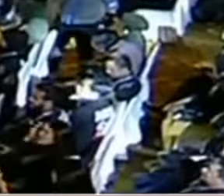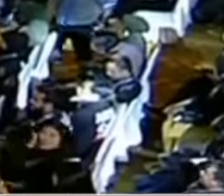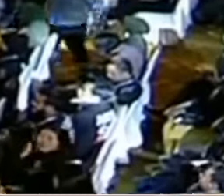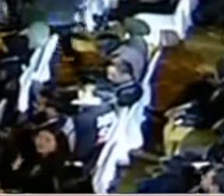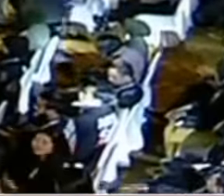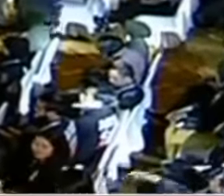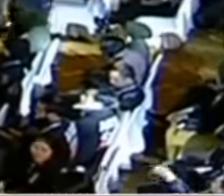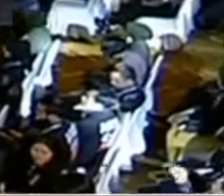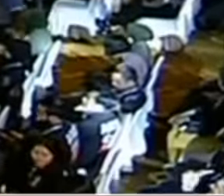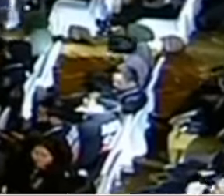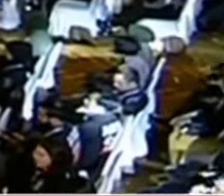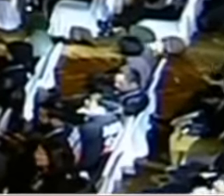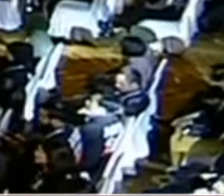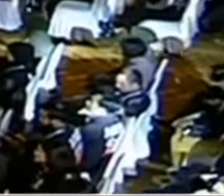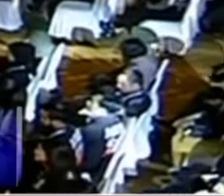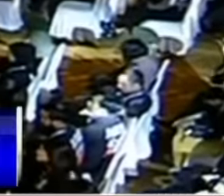Sampai